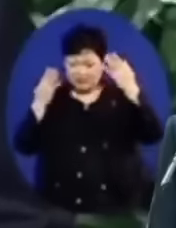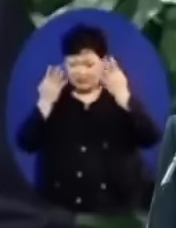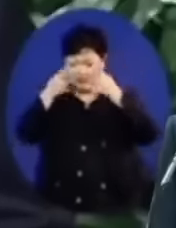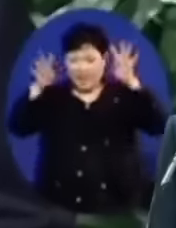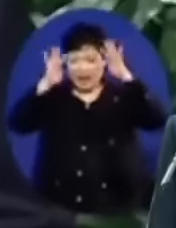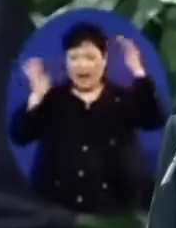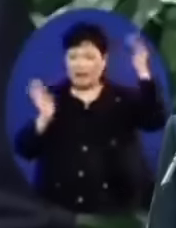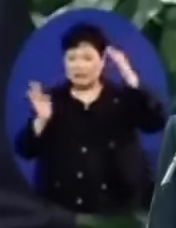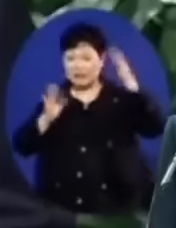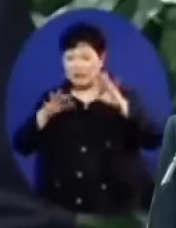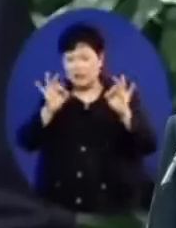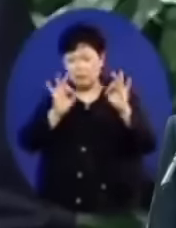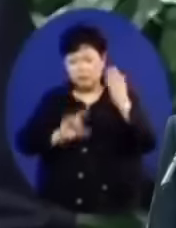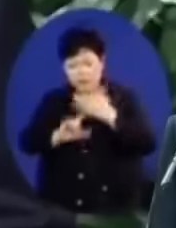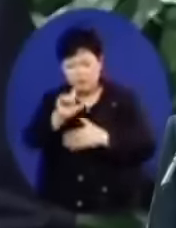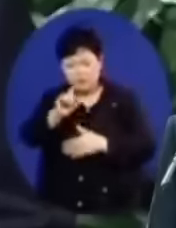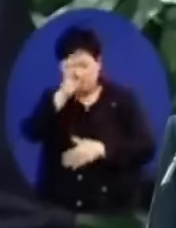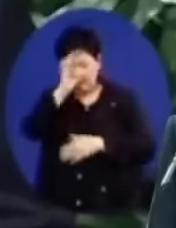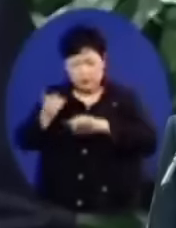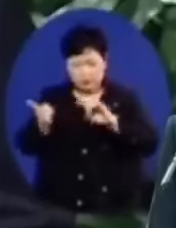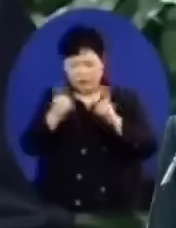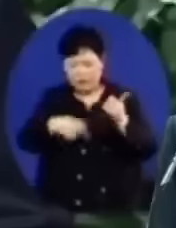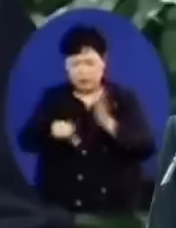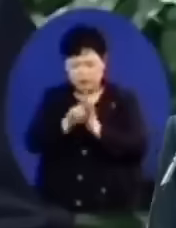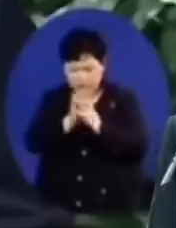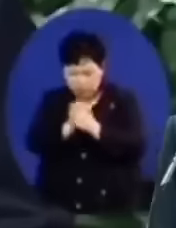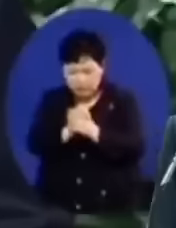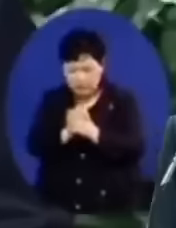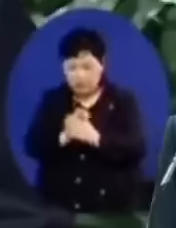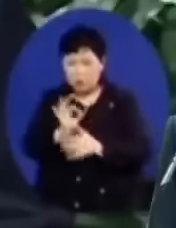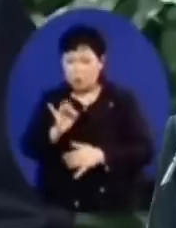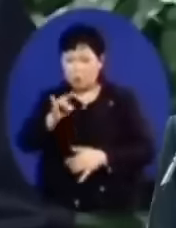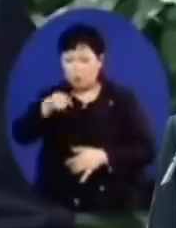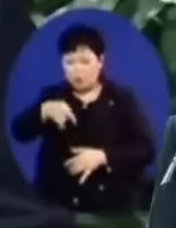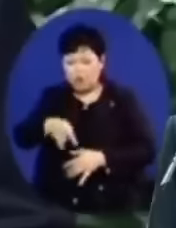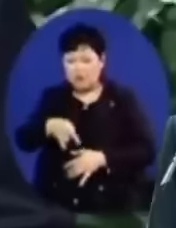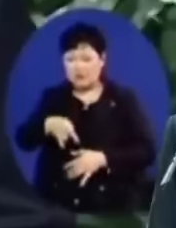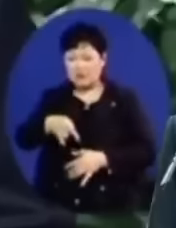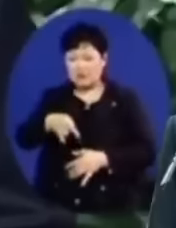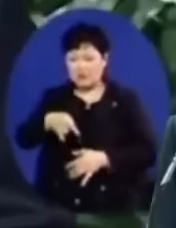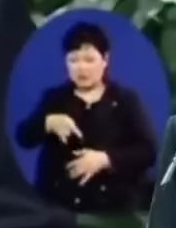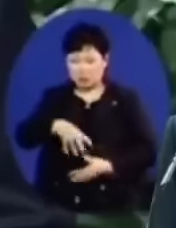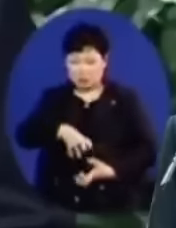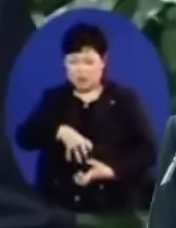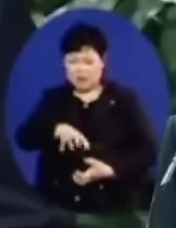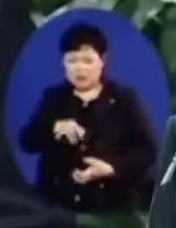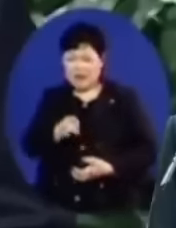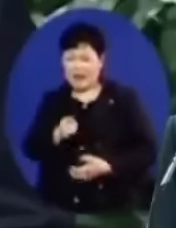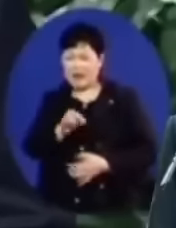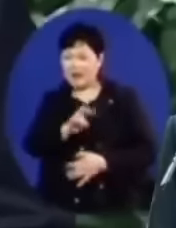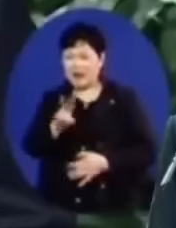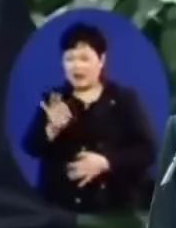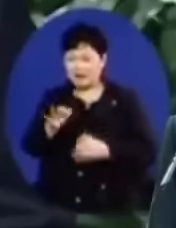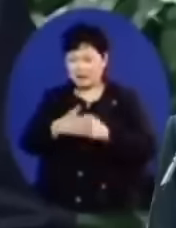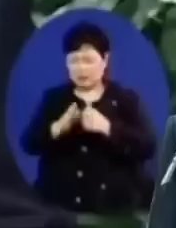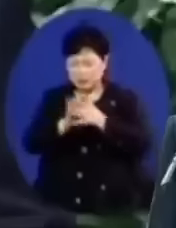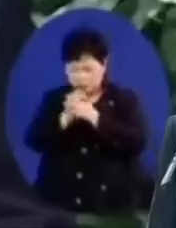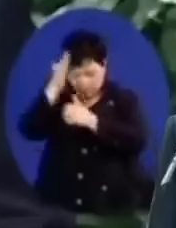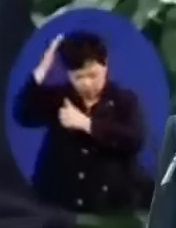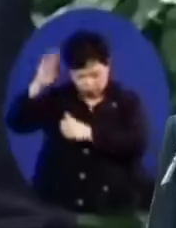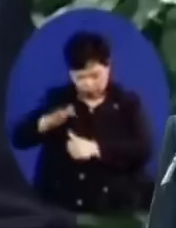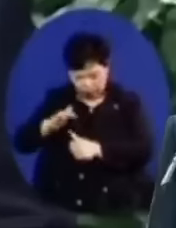시간에 병자위와 기도했는데 그분 유괴양으로 고생하는데 기도를 받고 난